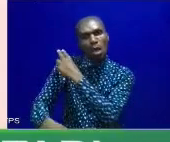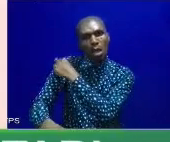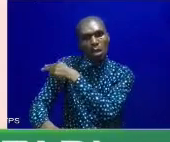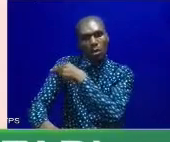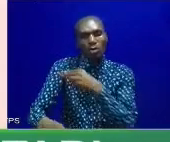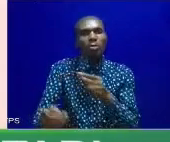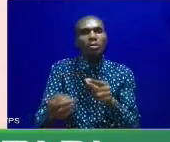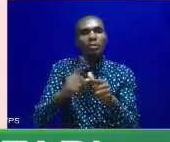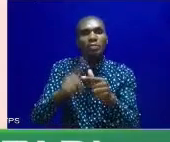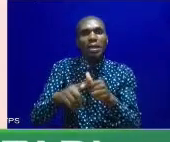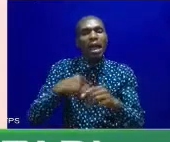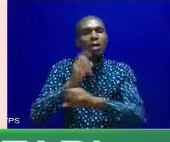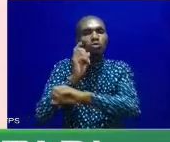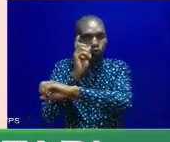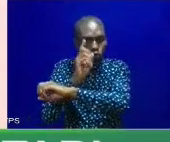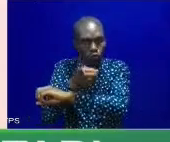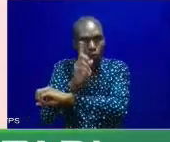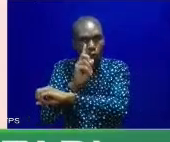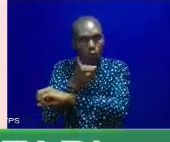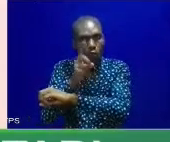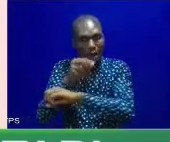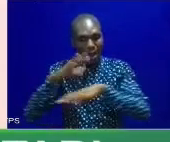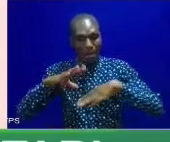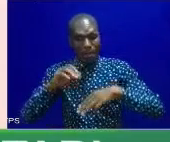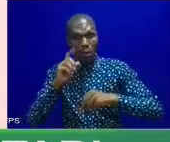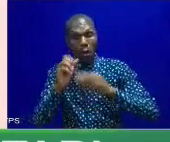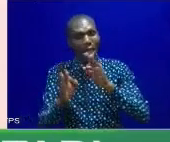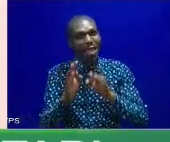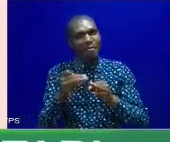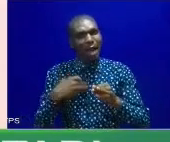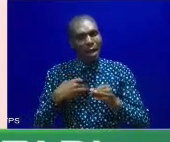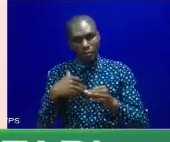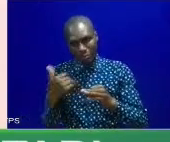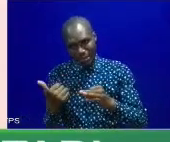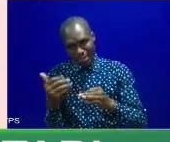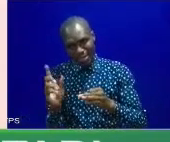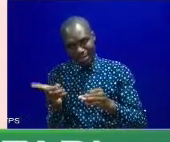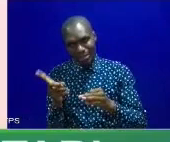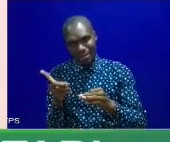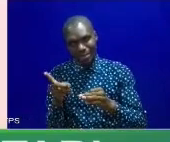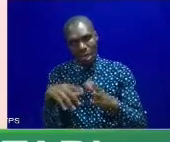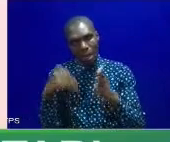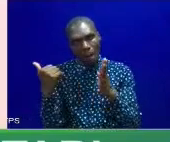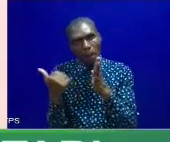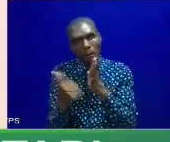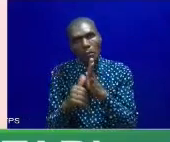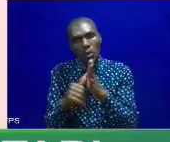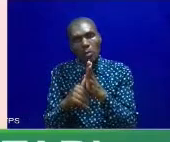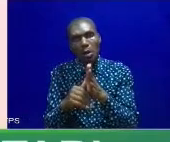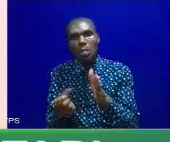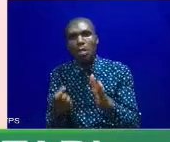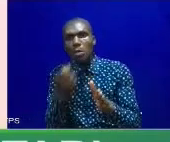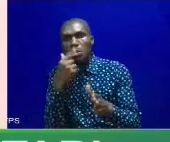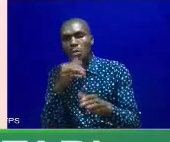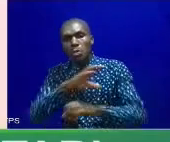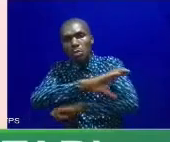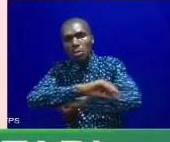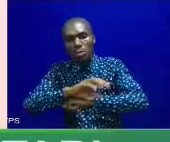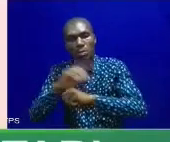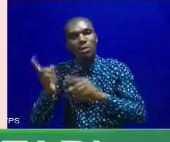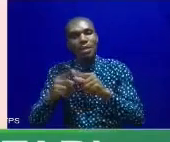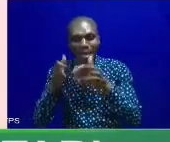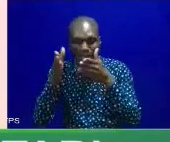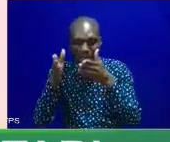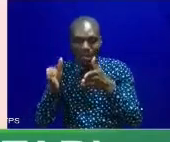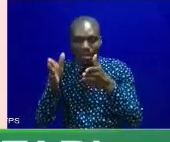Nigo obo igo arurege kurege tindi, na wate wendebu ensi orachikonya orekana gako watrani wasu obo tumekio bubebu wa mariogo, nigara achiko imo kerigua ege